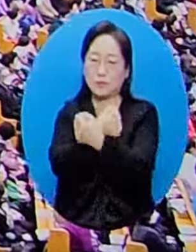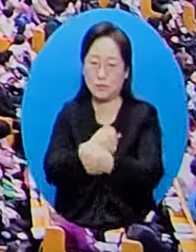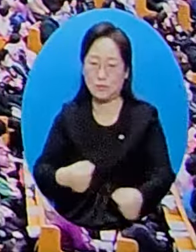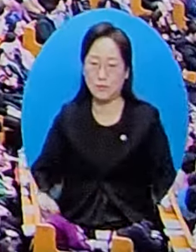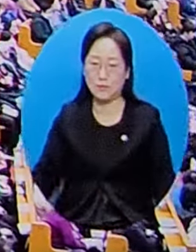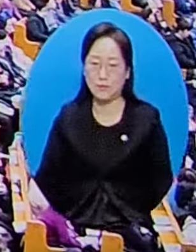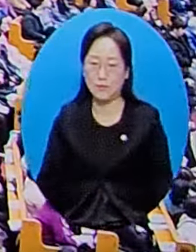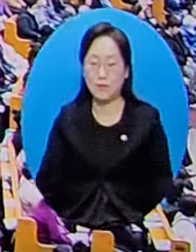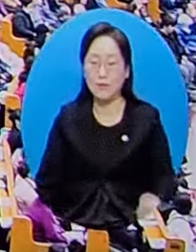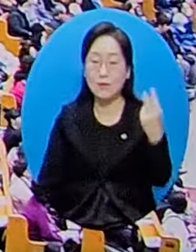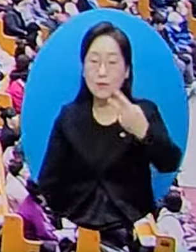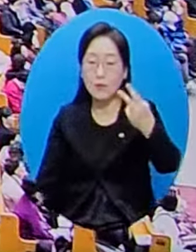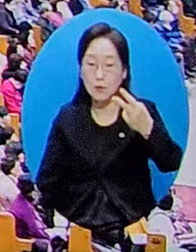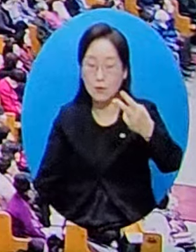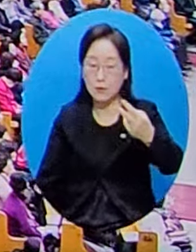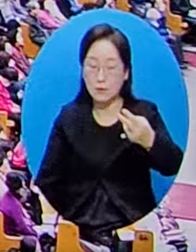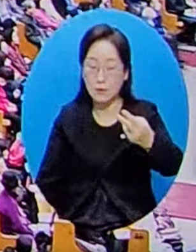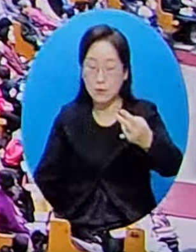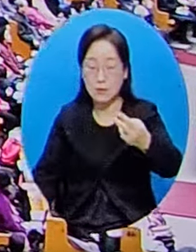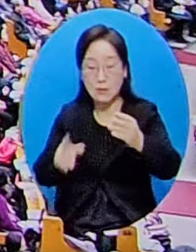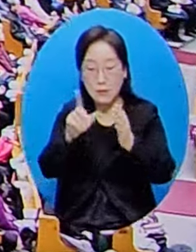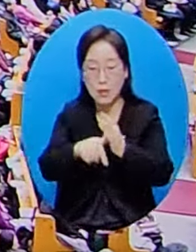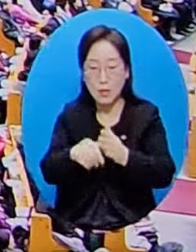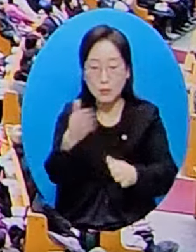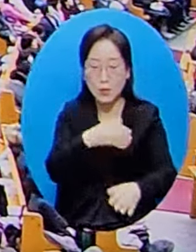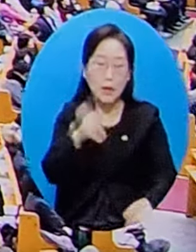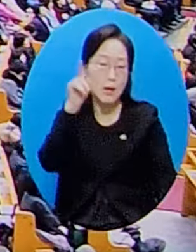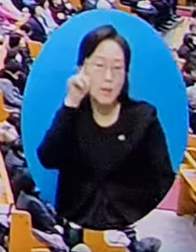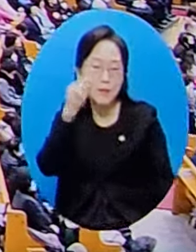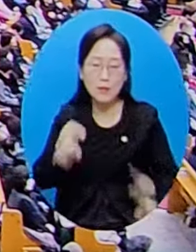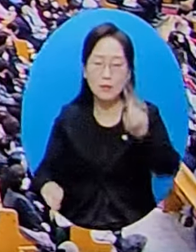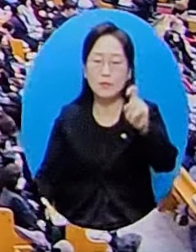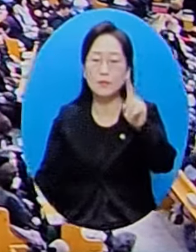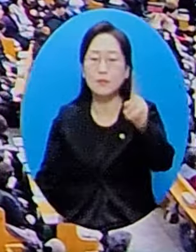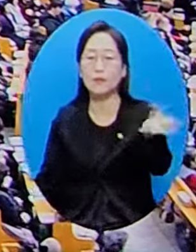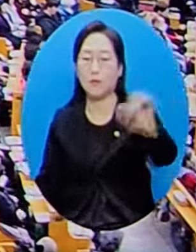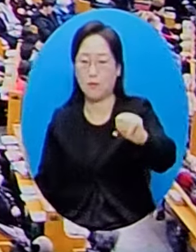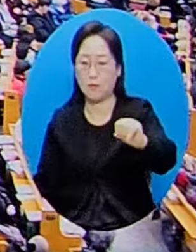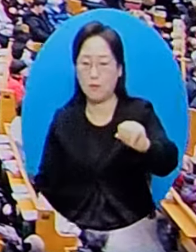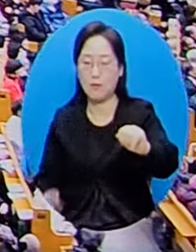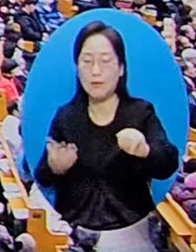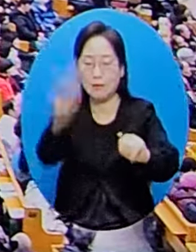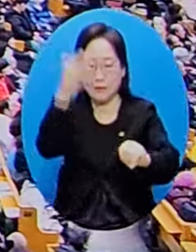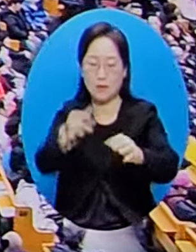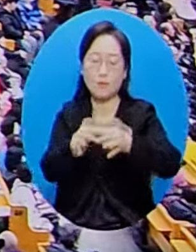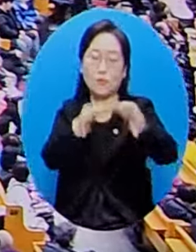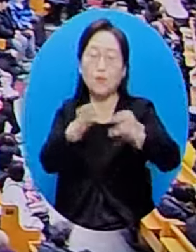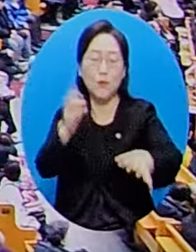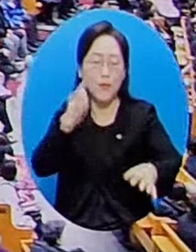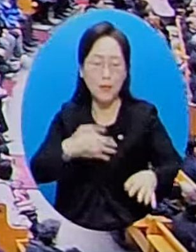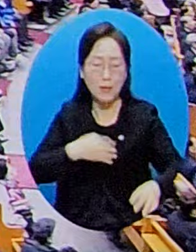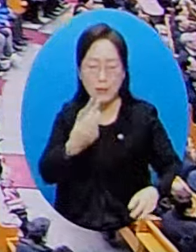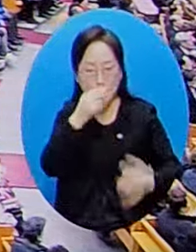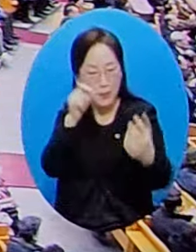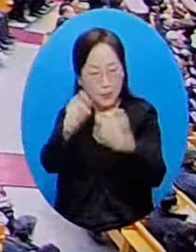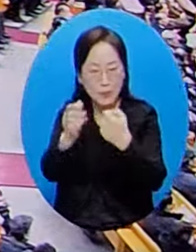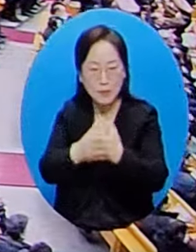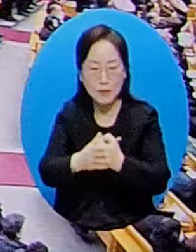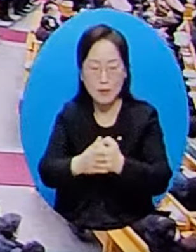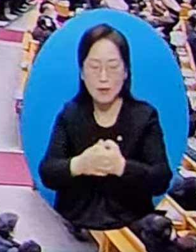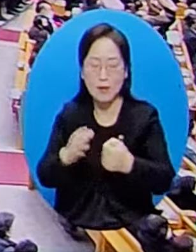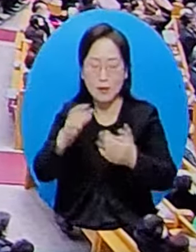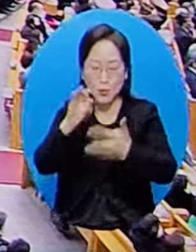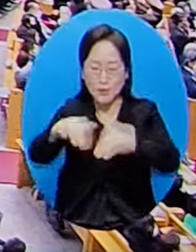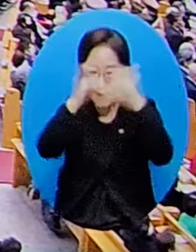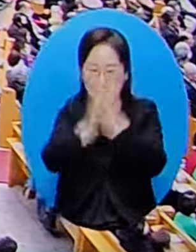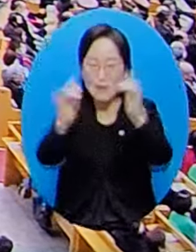2000년도 초반부터는 매일 11억 원을 기부했는데요. 그래야 자기가 죽기 전까지 자기가 전 재산을 다 사회에다 다 기부할 수 있다고